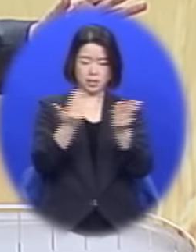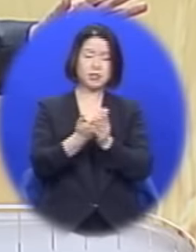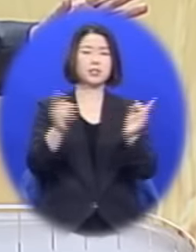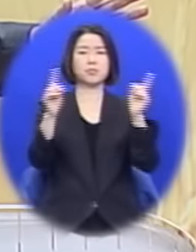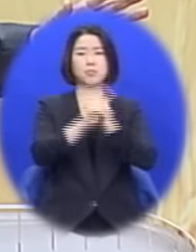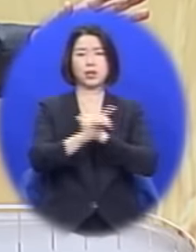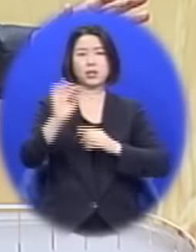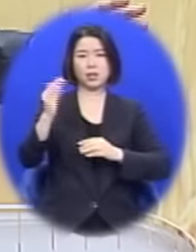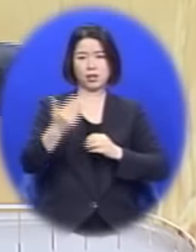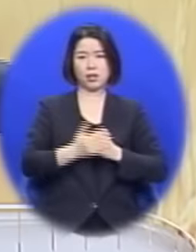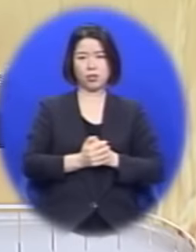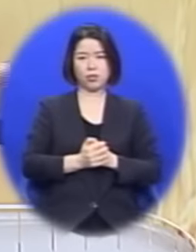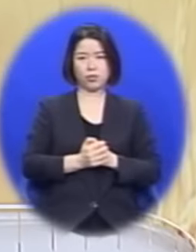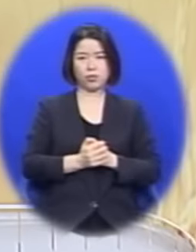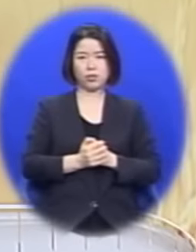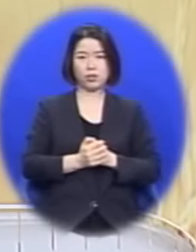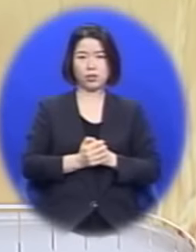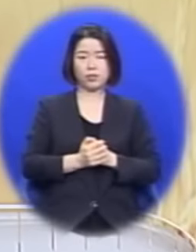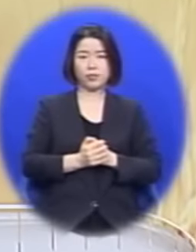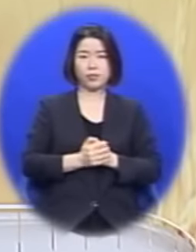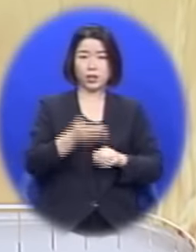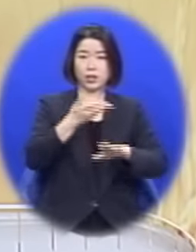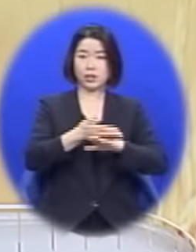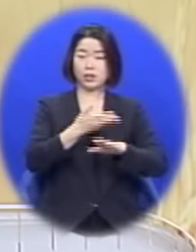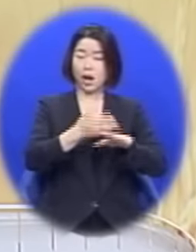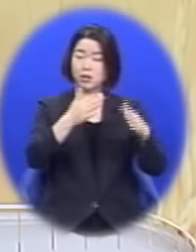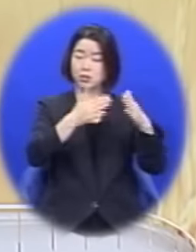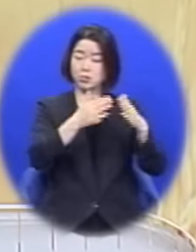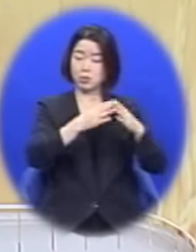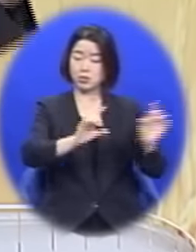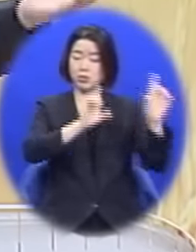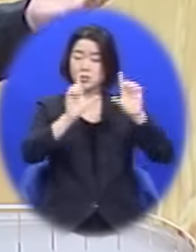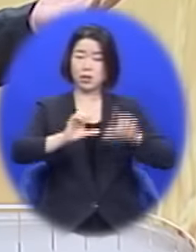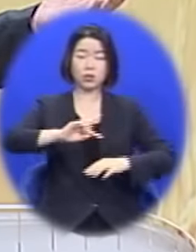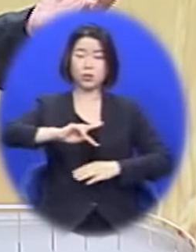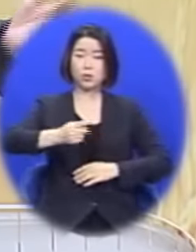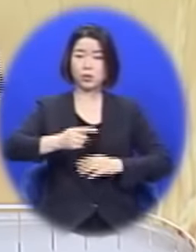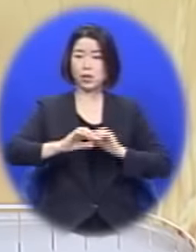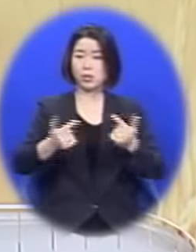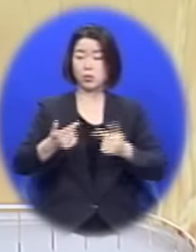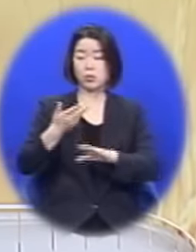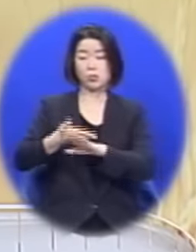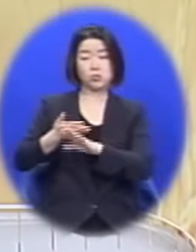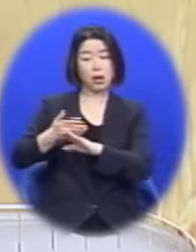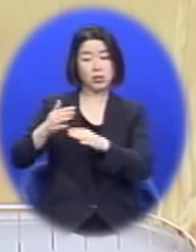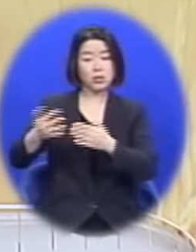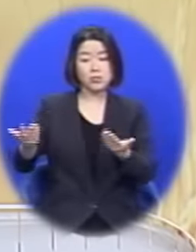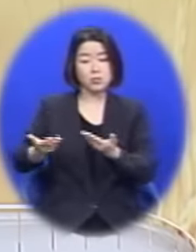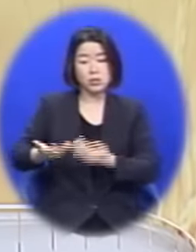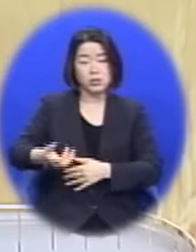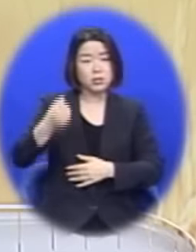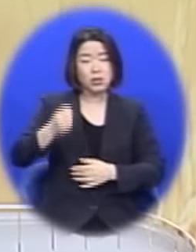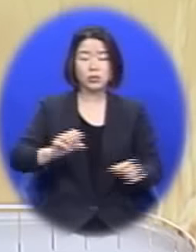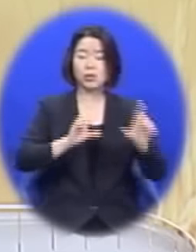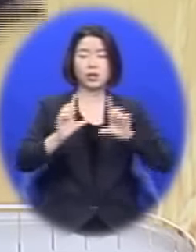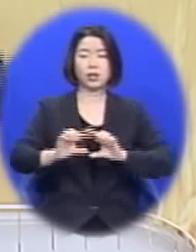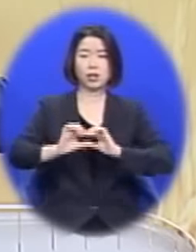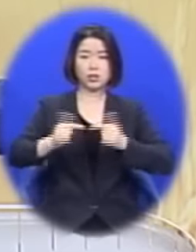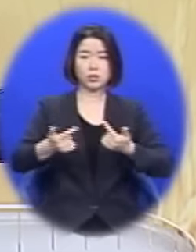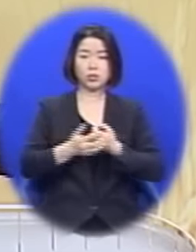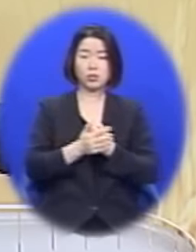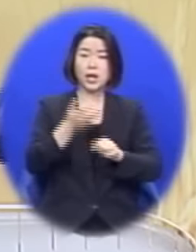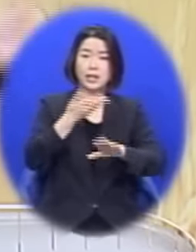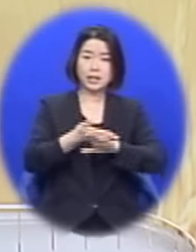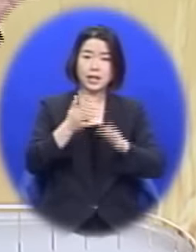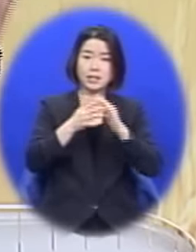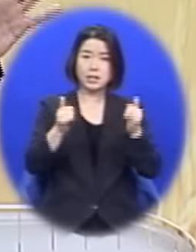버려요. 뭐 다른 집에서 사는 것도 아니고 다른 곳에 가서 사는 것도 아니고 다른 직장에서 사는 것도 아니고 다른